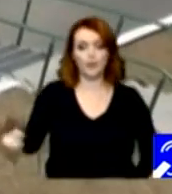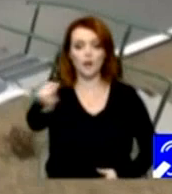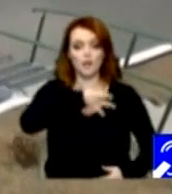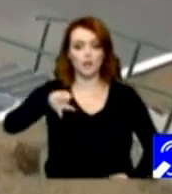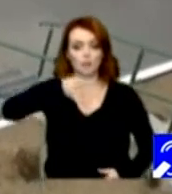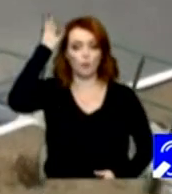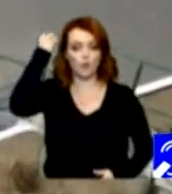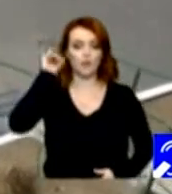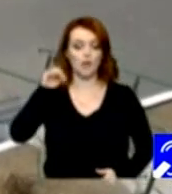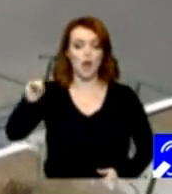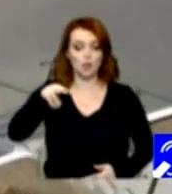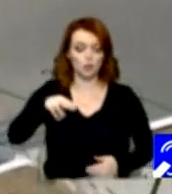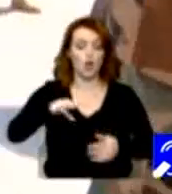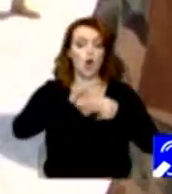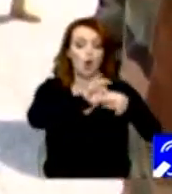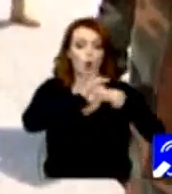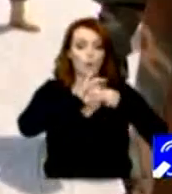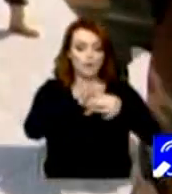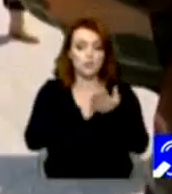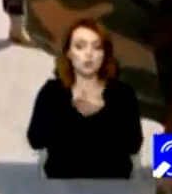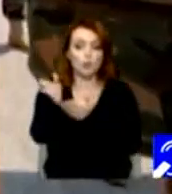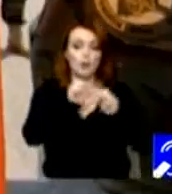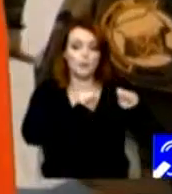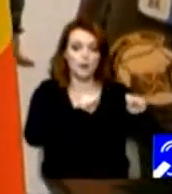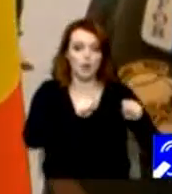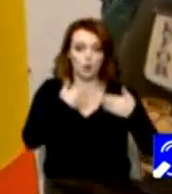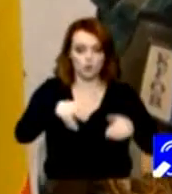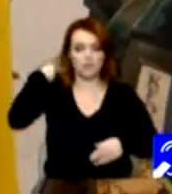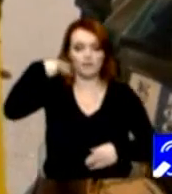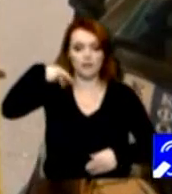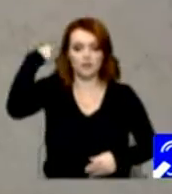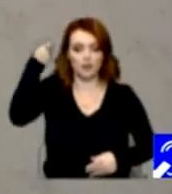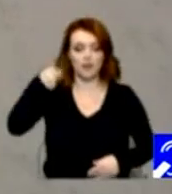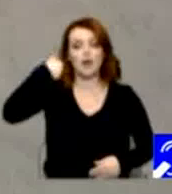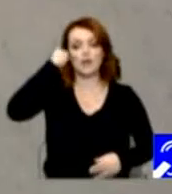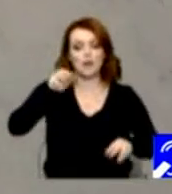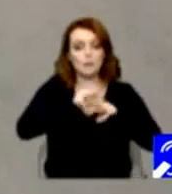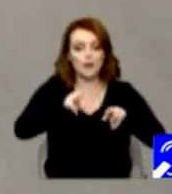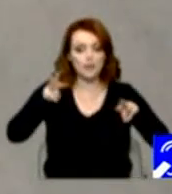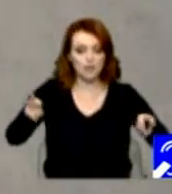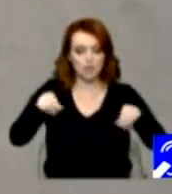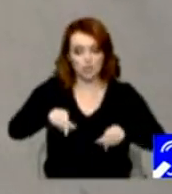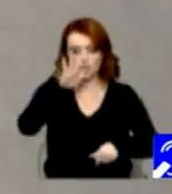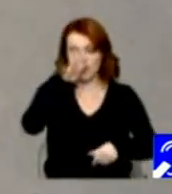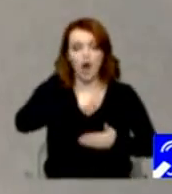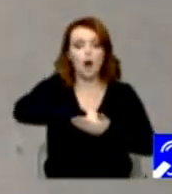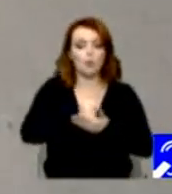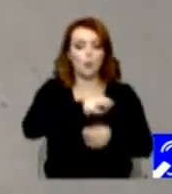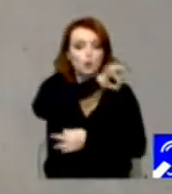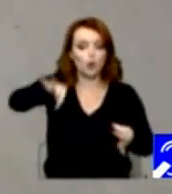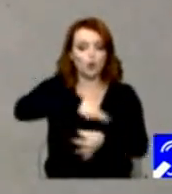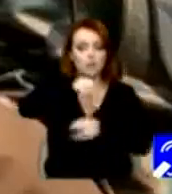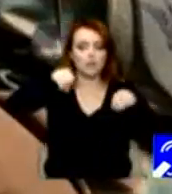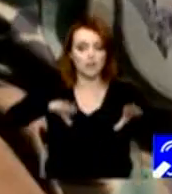publica Moldova și Lituania cooperează în domeniul apărării de două decenii ieri cabinetul de miniștri de la Chișinău a aprobat proiectul